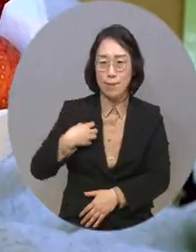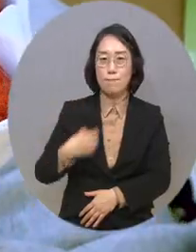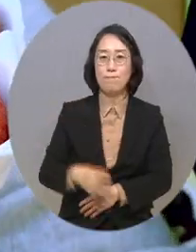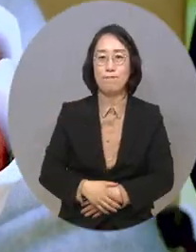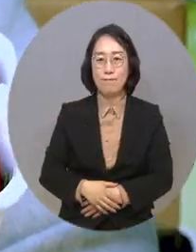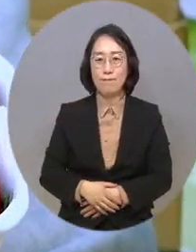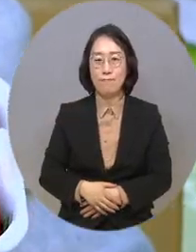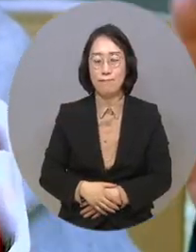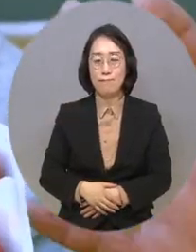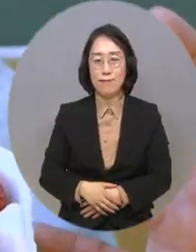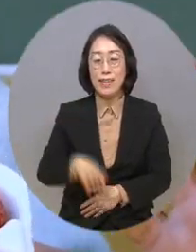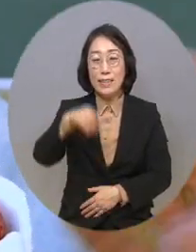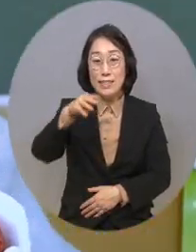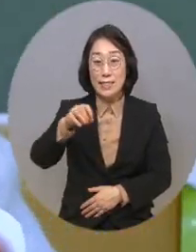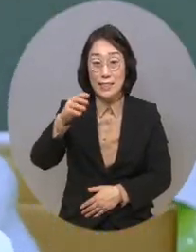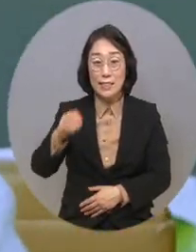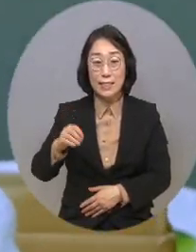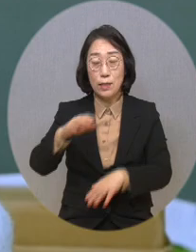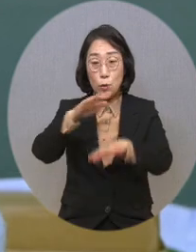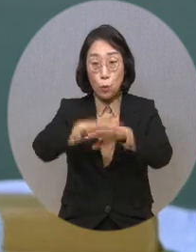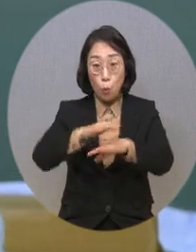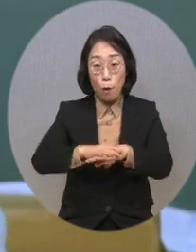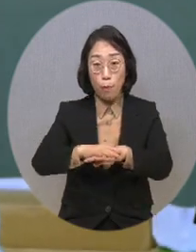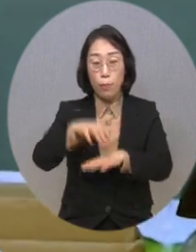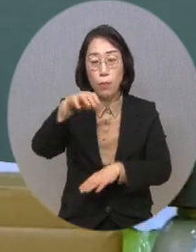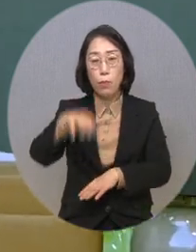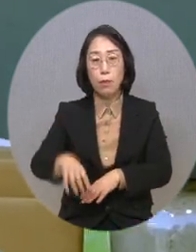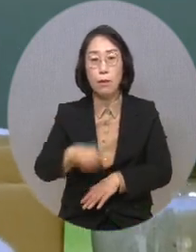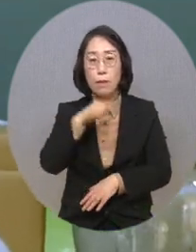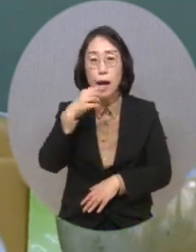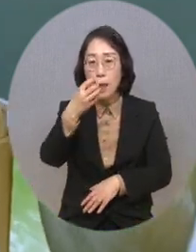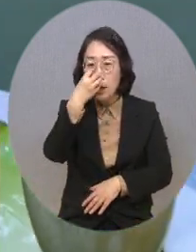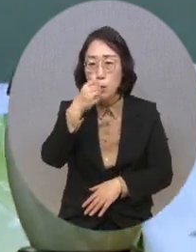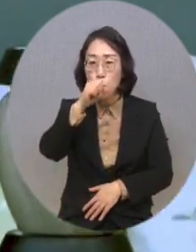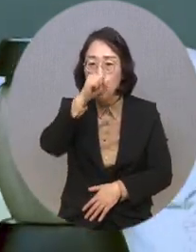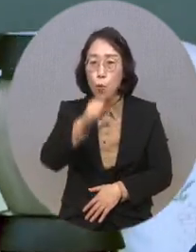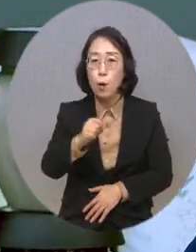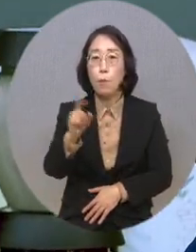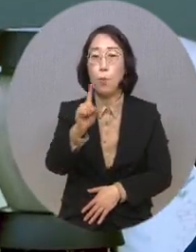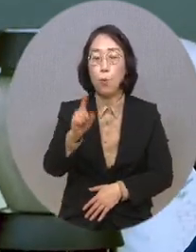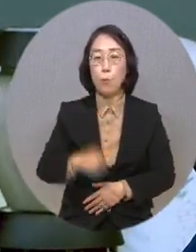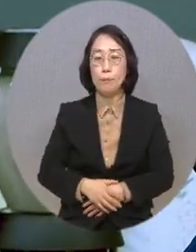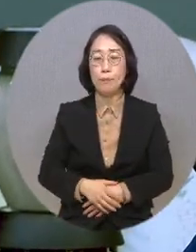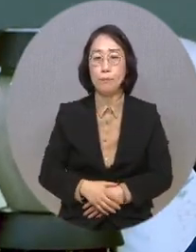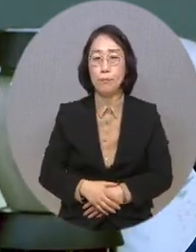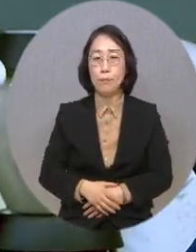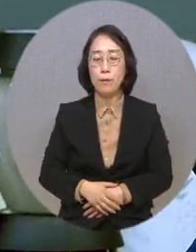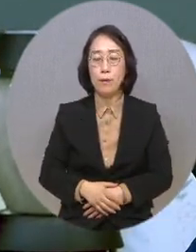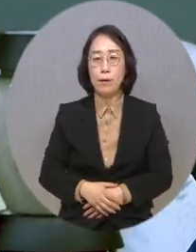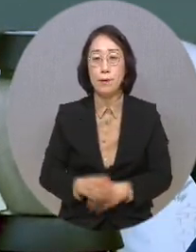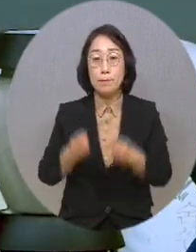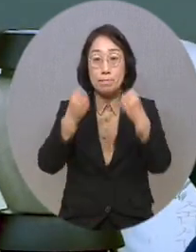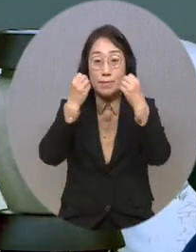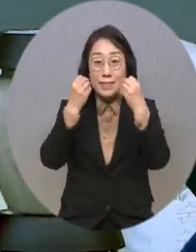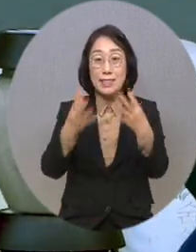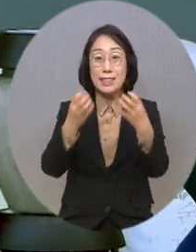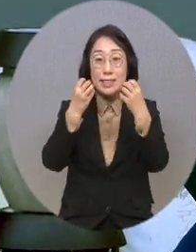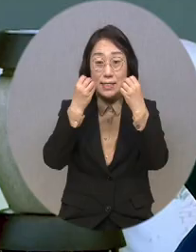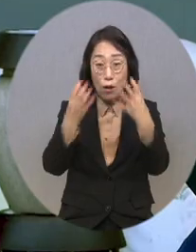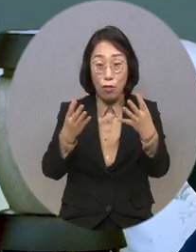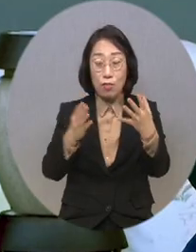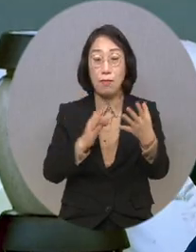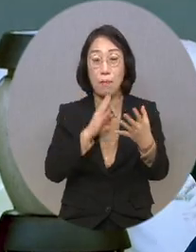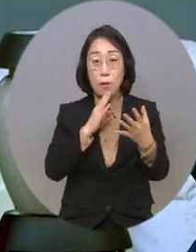네. 싱싱농원에 이 딸기 비위 좋은 이유가 뭘까요? 사실은 신선하기도 한데요.